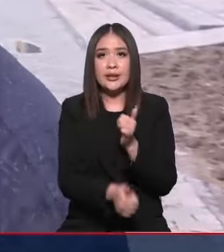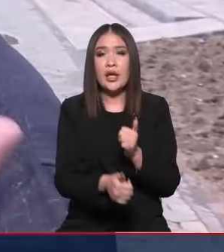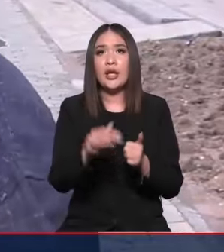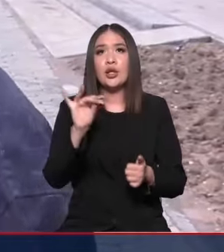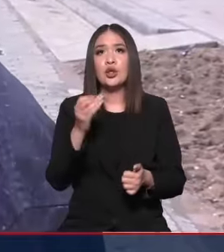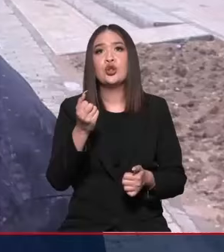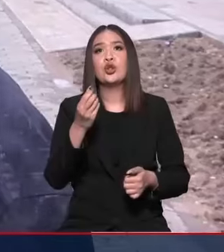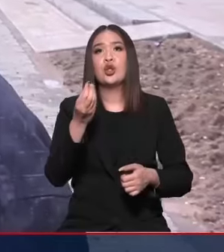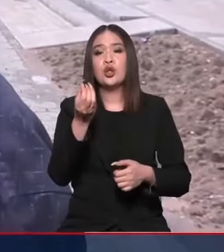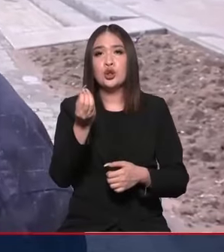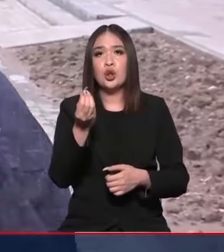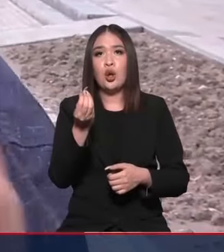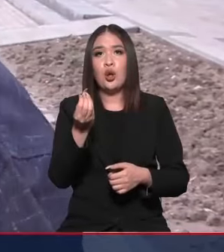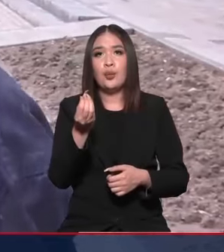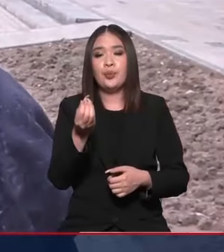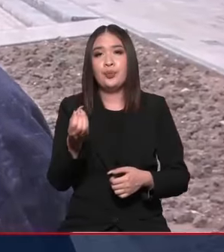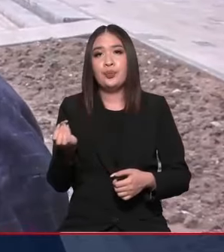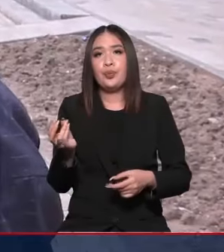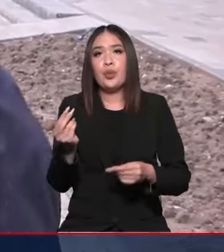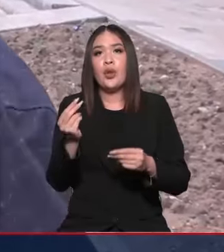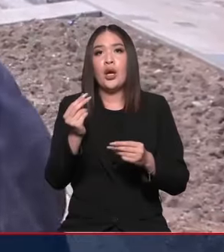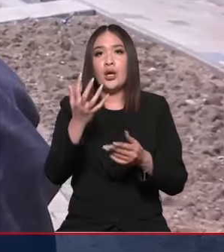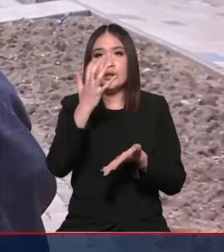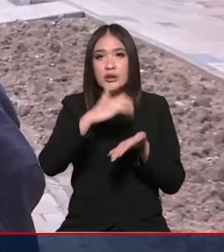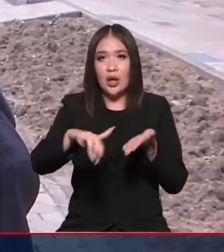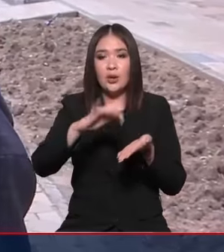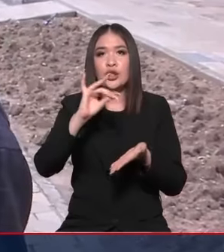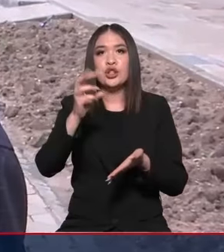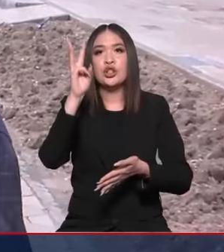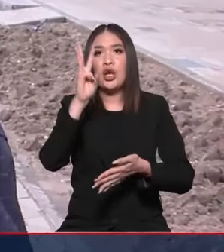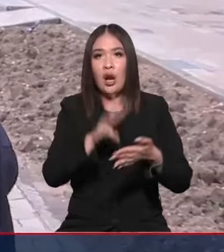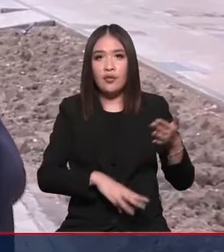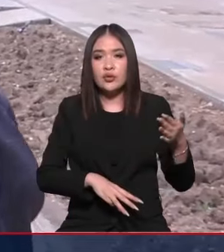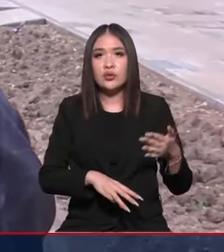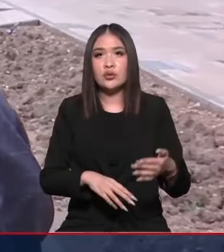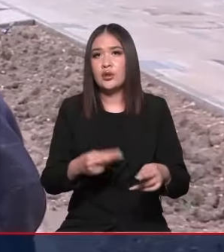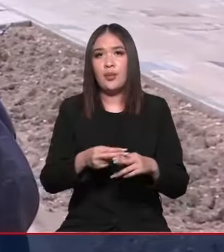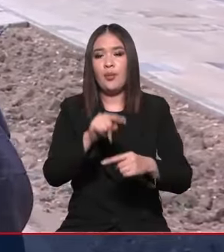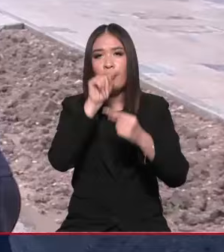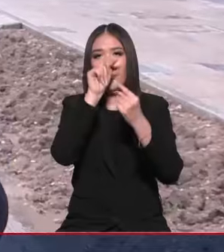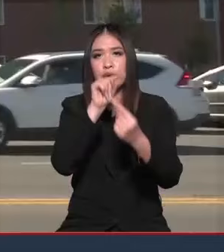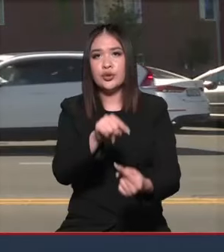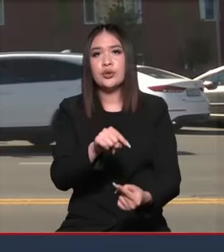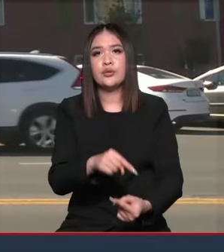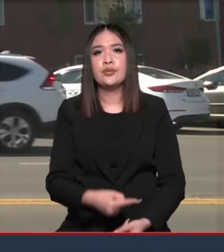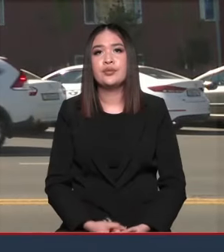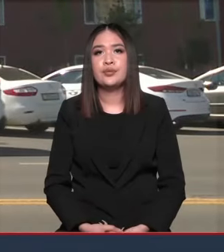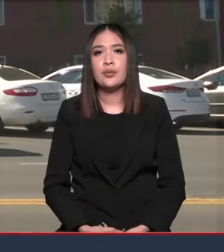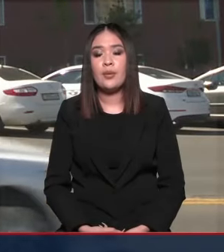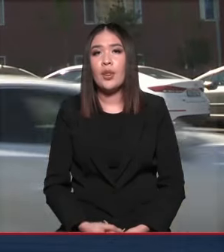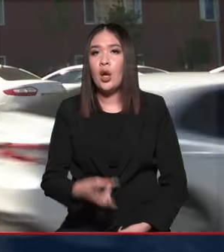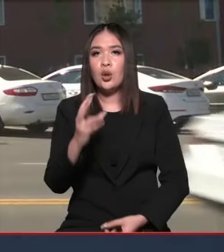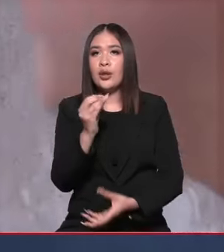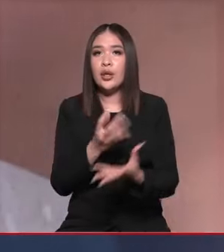какая-то частная компашка, да, себе их, эти деньги забирает. Еще и нас штрафуют за это. Категорически против. Платных парковок. Но не у